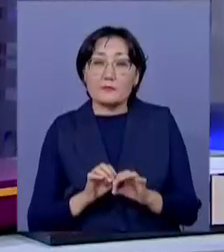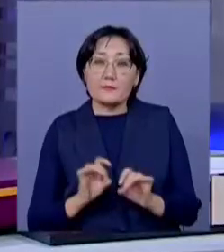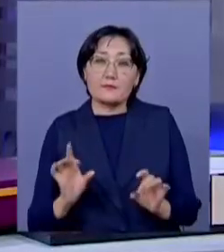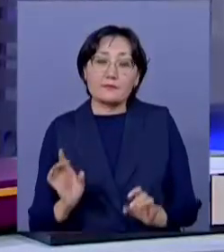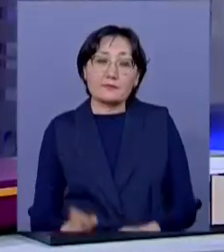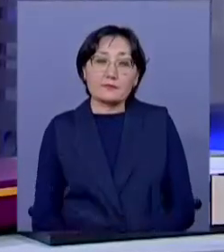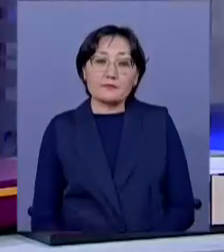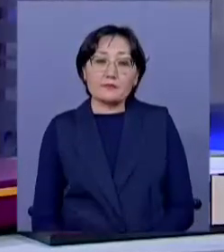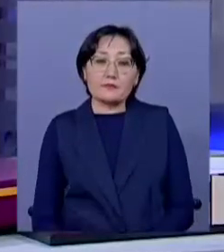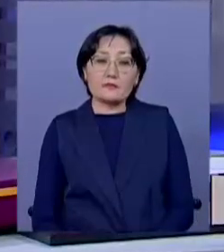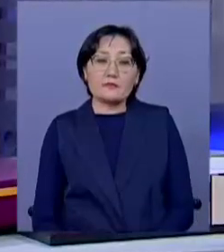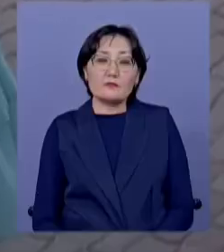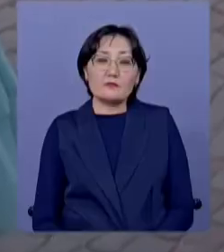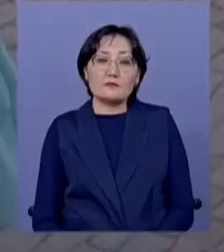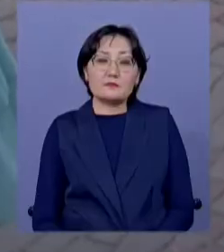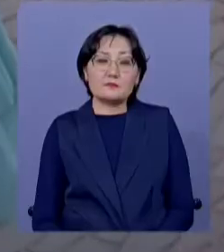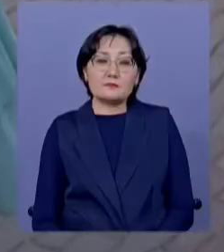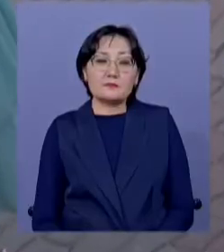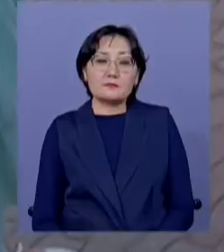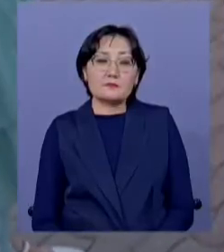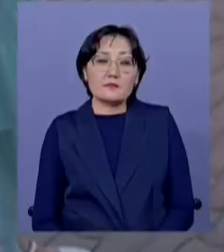Дүйсенің бейне баяны.